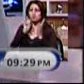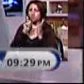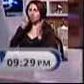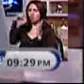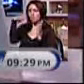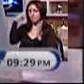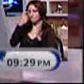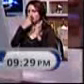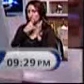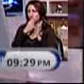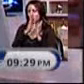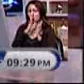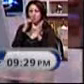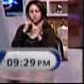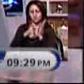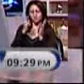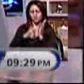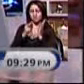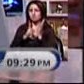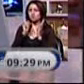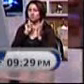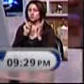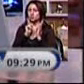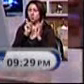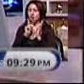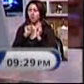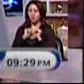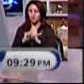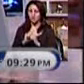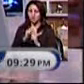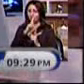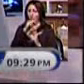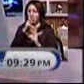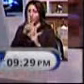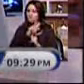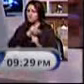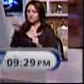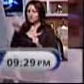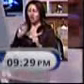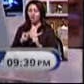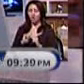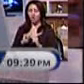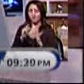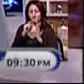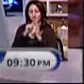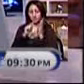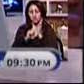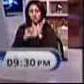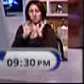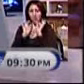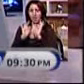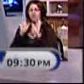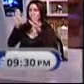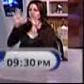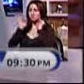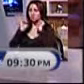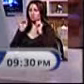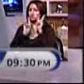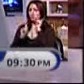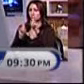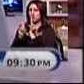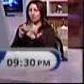يعني بدل 85 مليون بينتخبوا 500 من البرلمان. ده في كل دستور من حقه سحب الثقة عن الرئيس